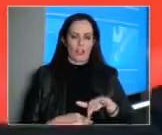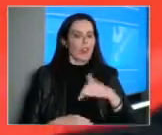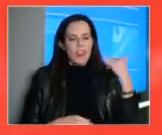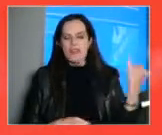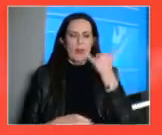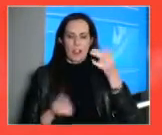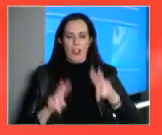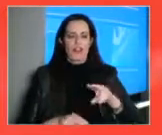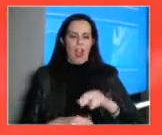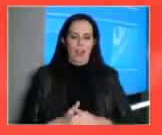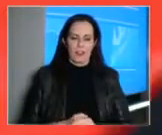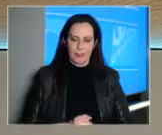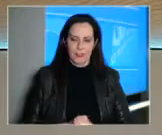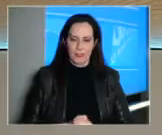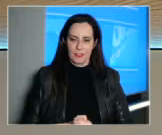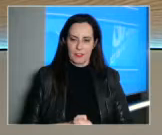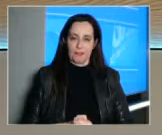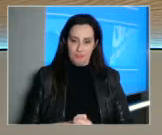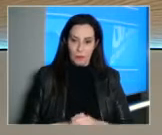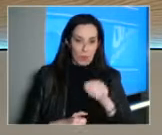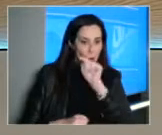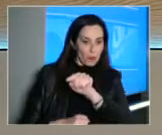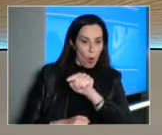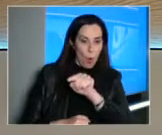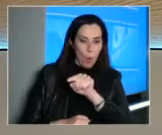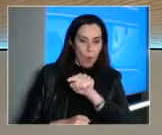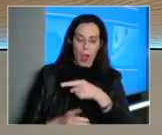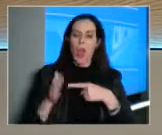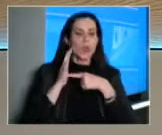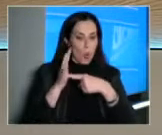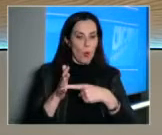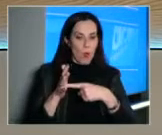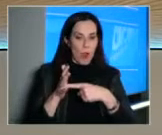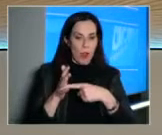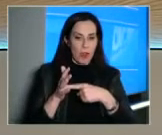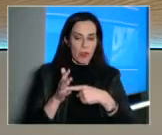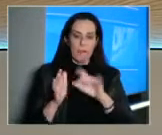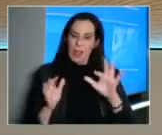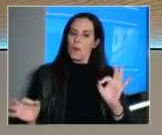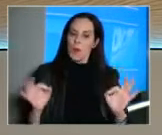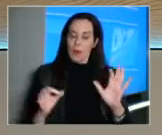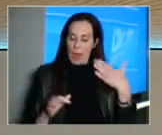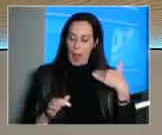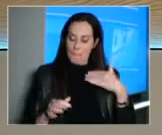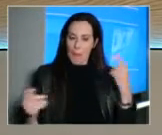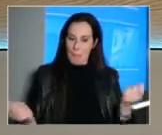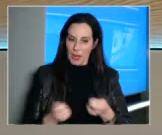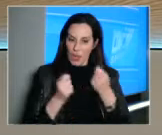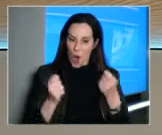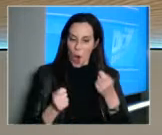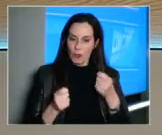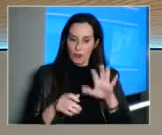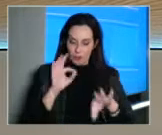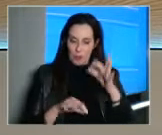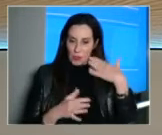is always possible. והוא הדוגמה, או יותר נכון, הדוגמן. כבר בקמפיין שלו וביתר סט